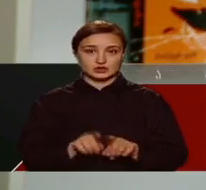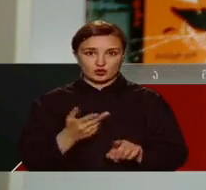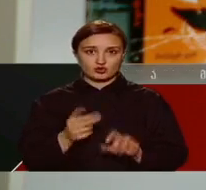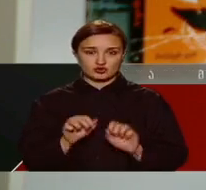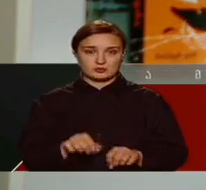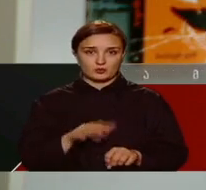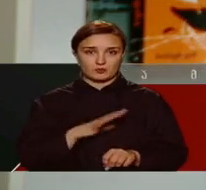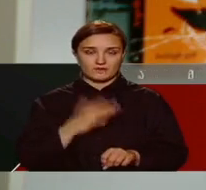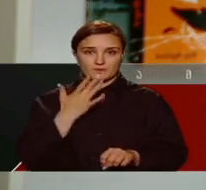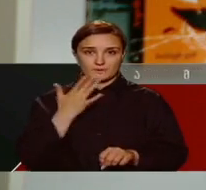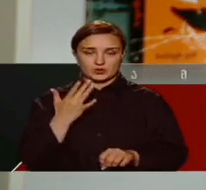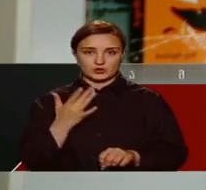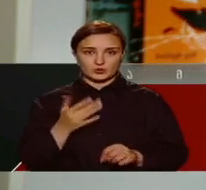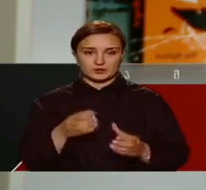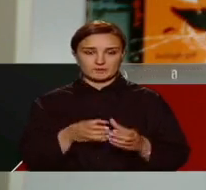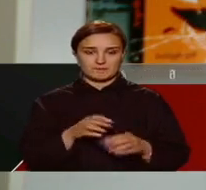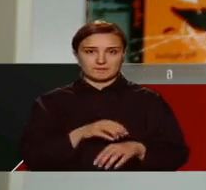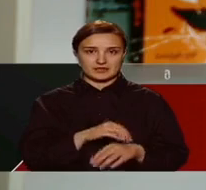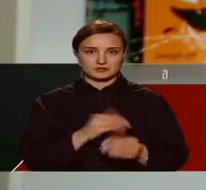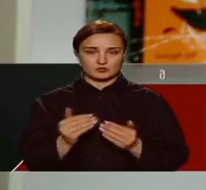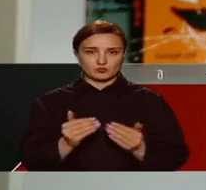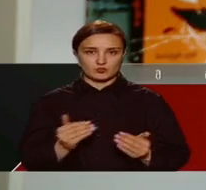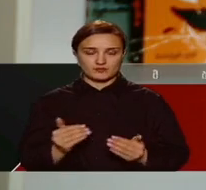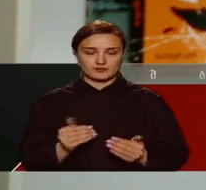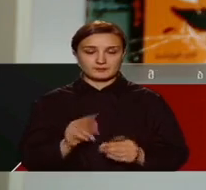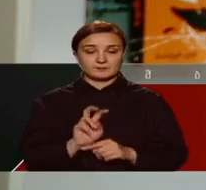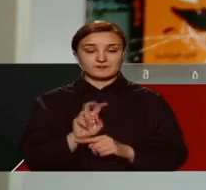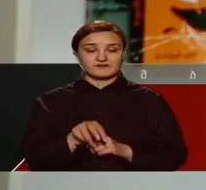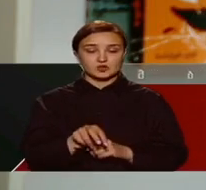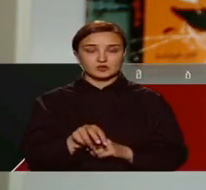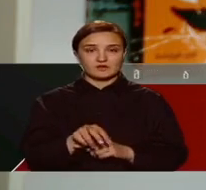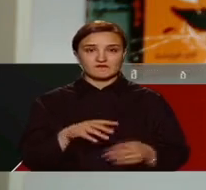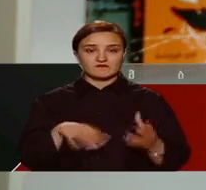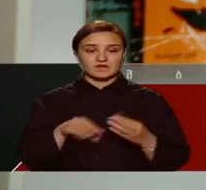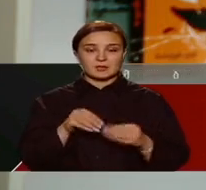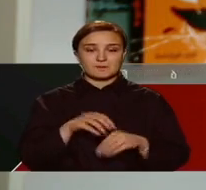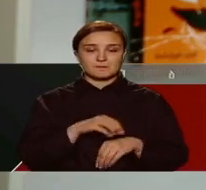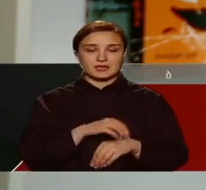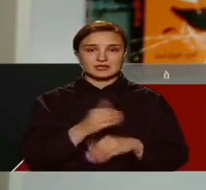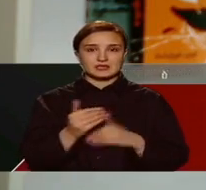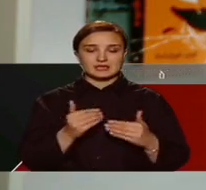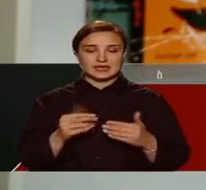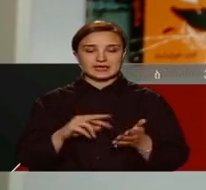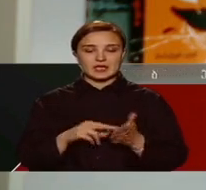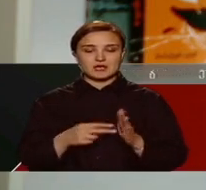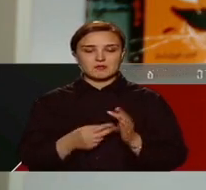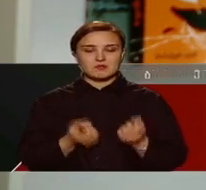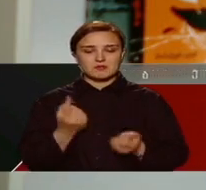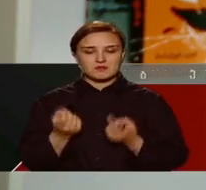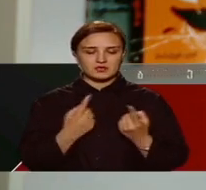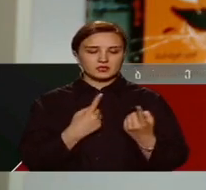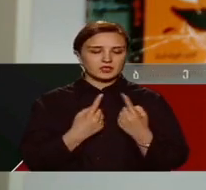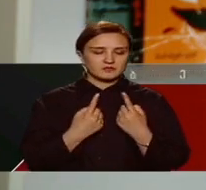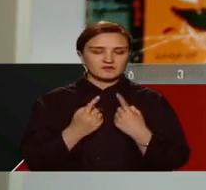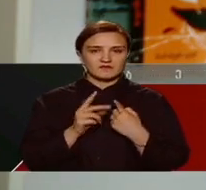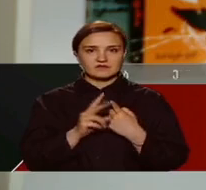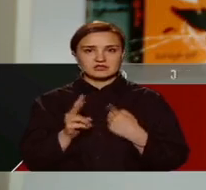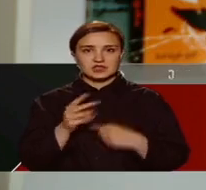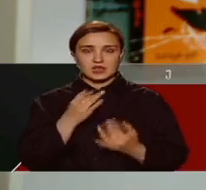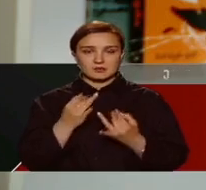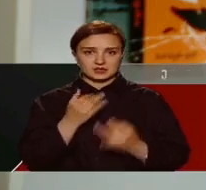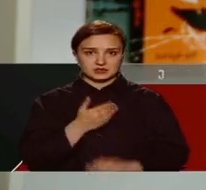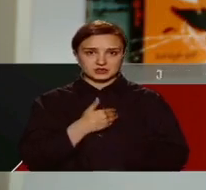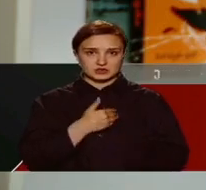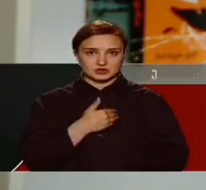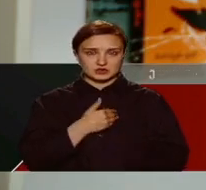შეიძლება ყოფილიყო პოლიტიკური პარტიები, სადაც მიხვიდოდი, რომ ყველა პარტიის გეგმას გაიცნობდი, თუ გინდოდა ყველას დაელაპარაკებოდი, ვის თავს ელაპარაკი გინდოდა